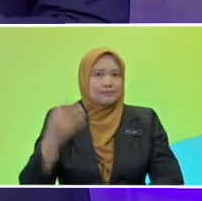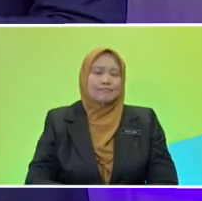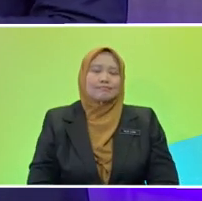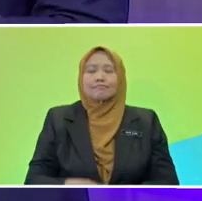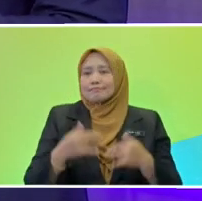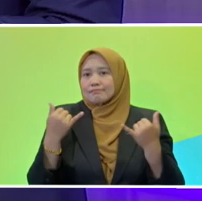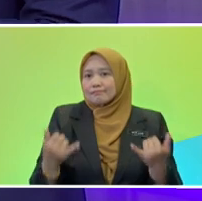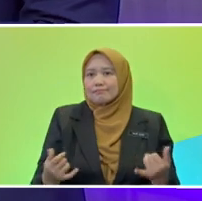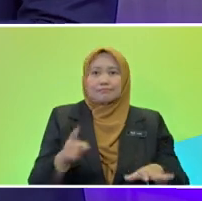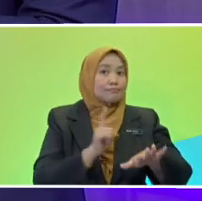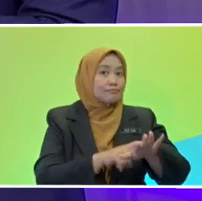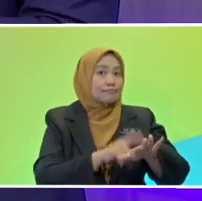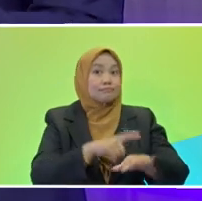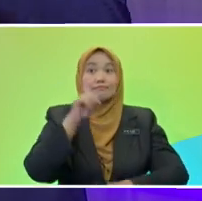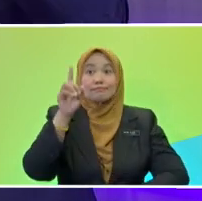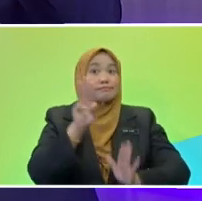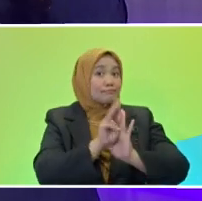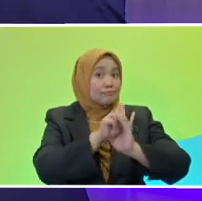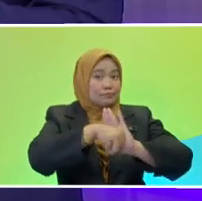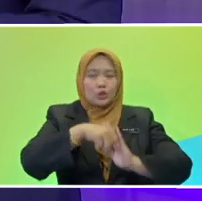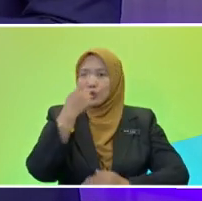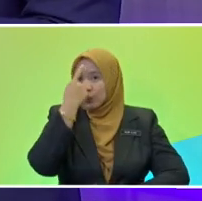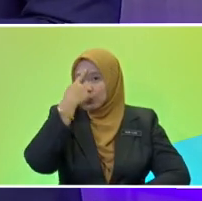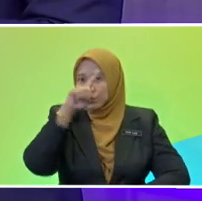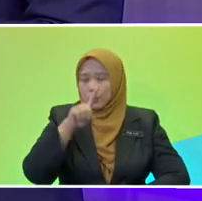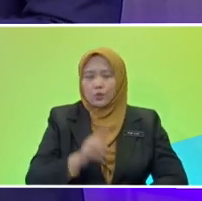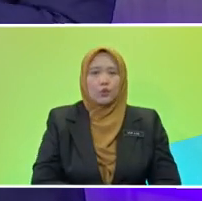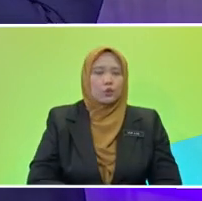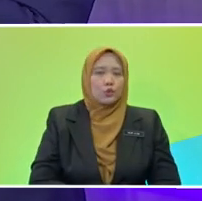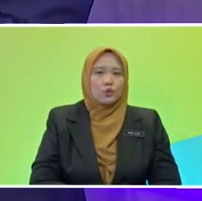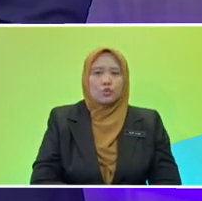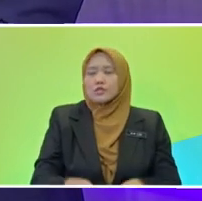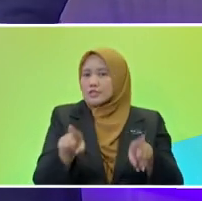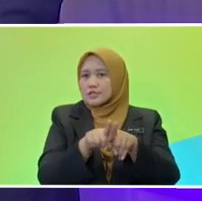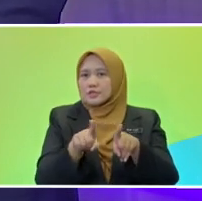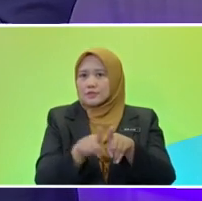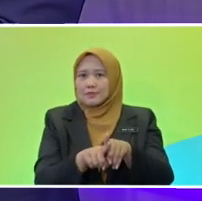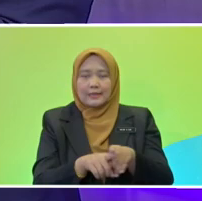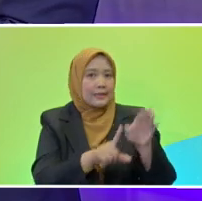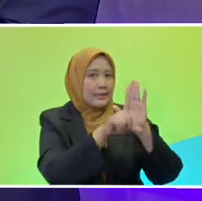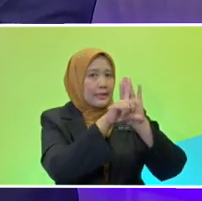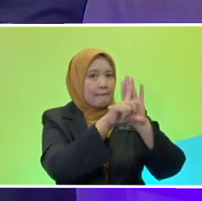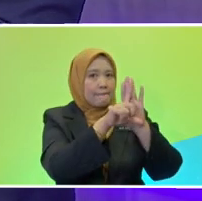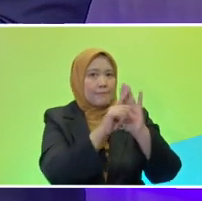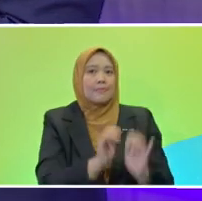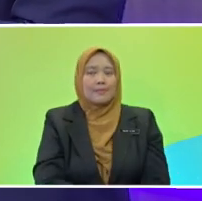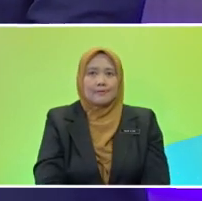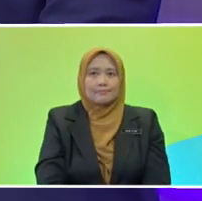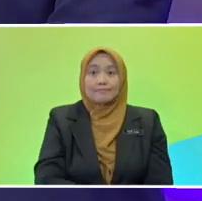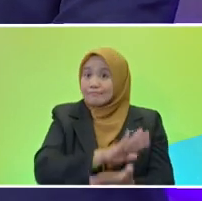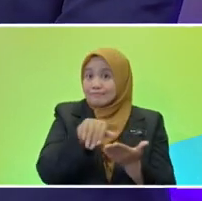1 menit untuk abang Irfan dan murid-murid yang berada di luar sana untuk melebarkan adakah